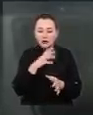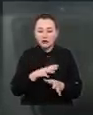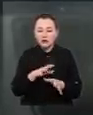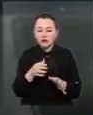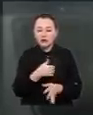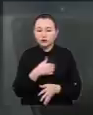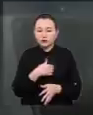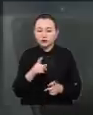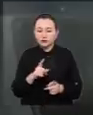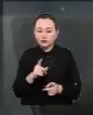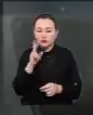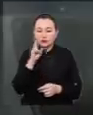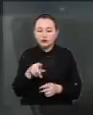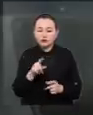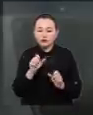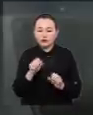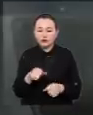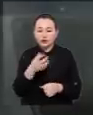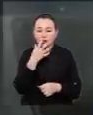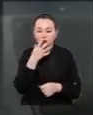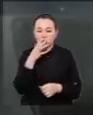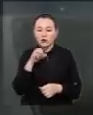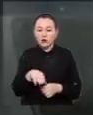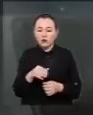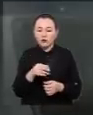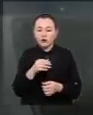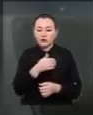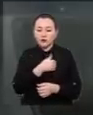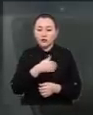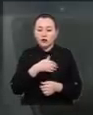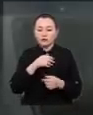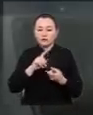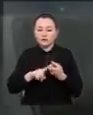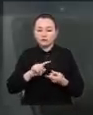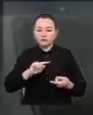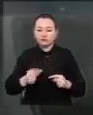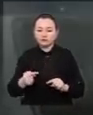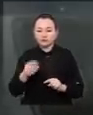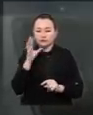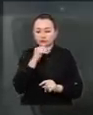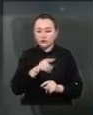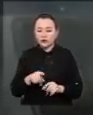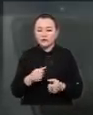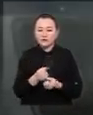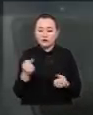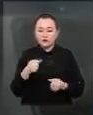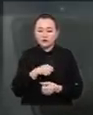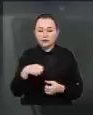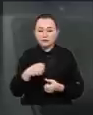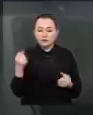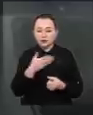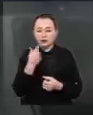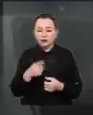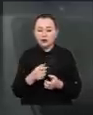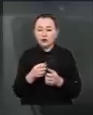горел хорошо. Не знал, что он может от тепла перепад температуры взорваться. Он взорвался, он сам не взорвался, он лопнул,